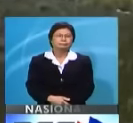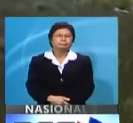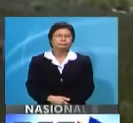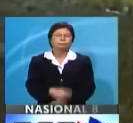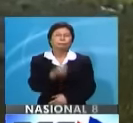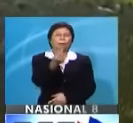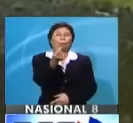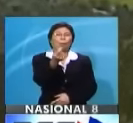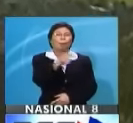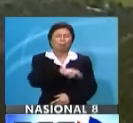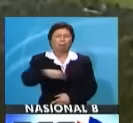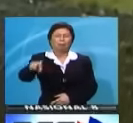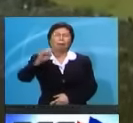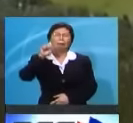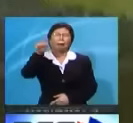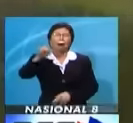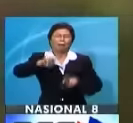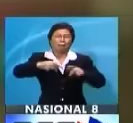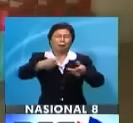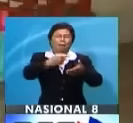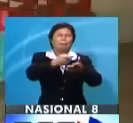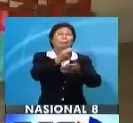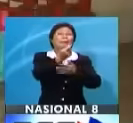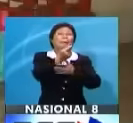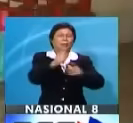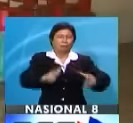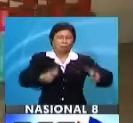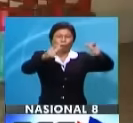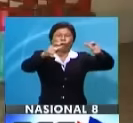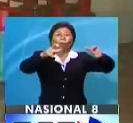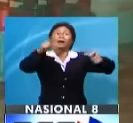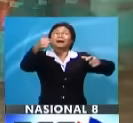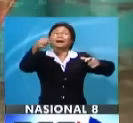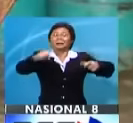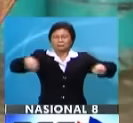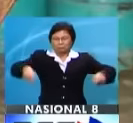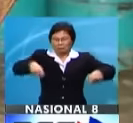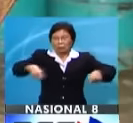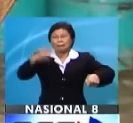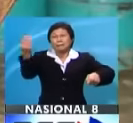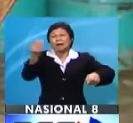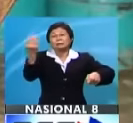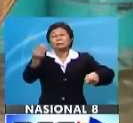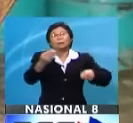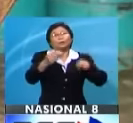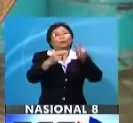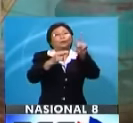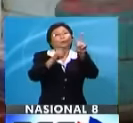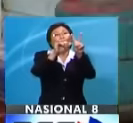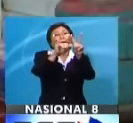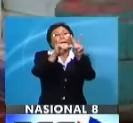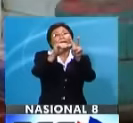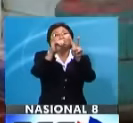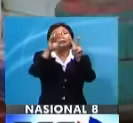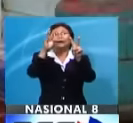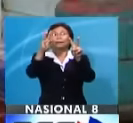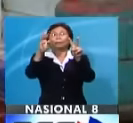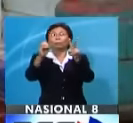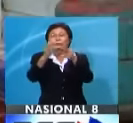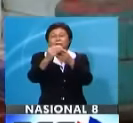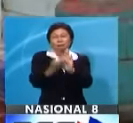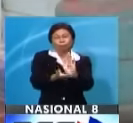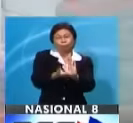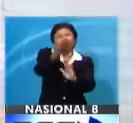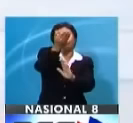Kos pengangkutan yang tinggi menyebabkan harga satu tong gas memasak yang biasanya berharga RM26.60